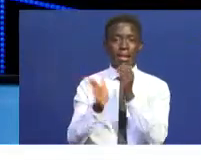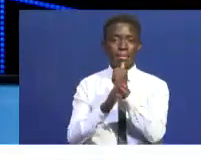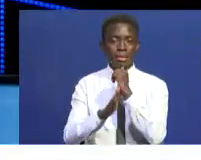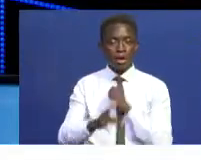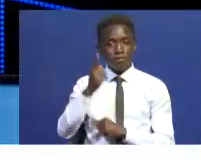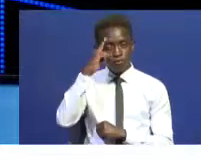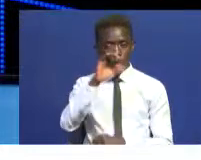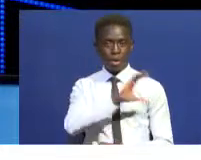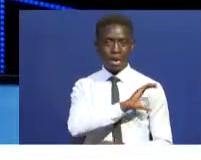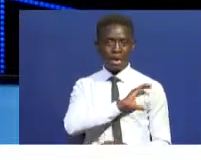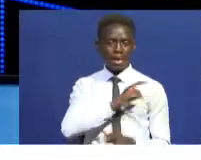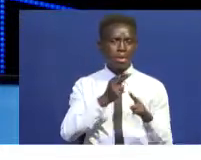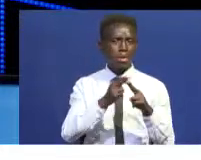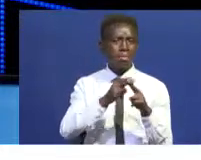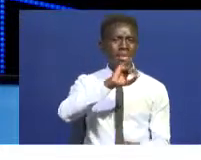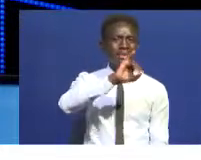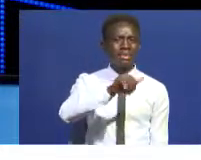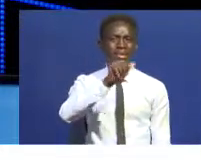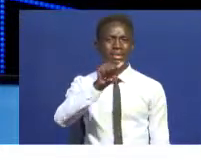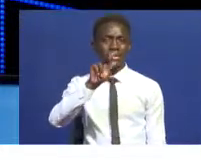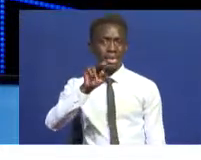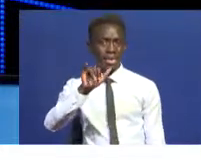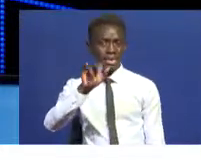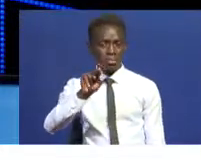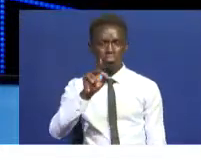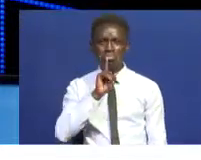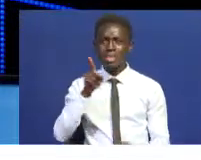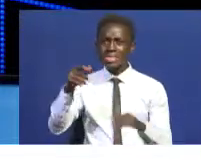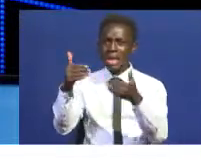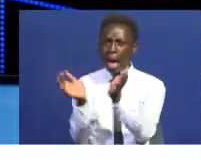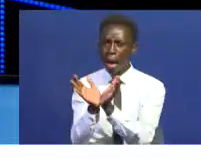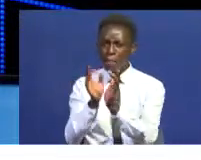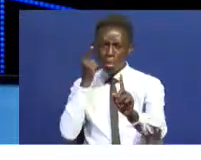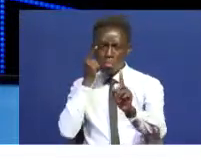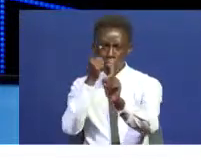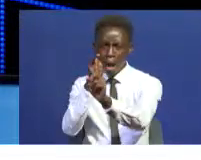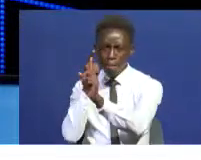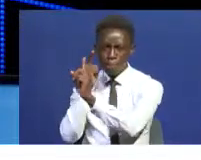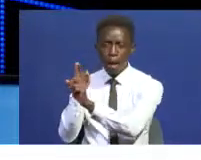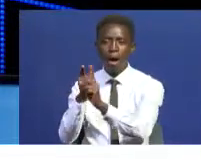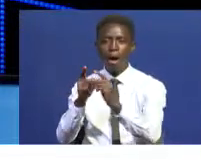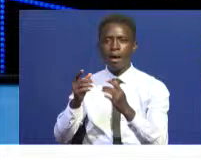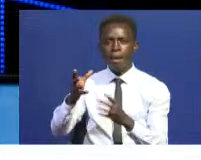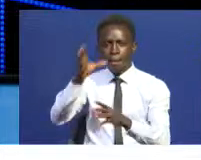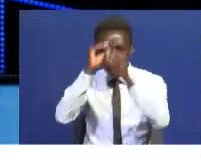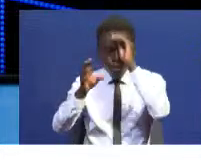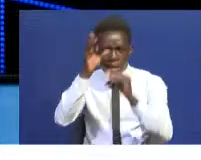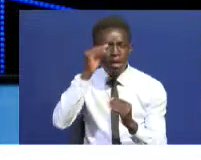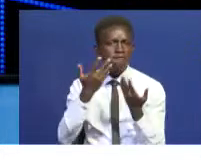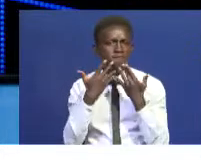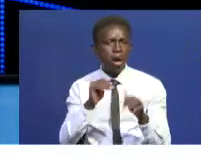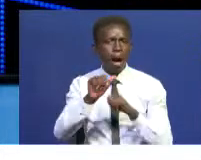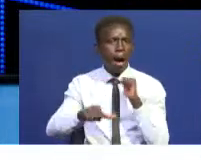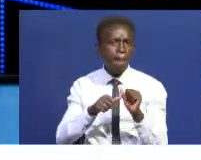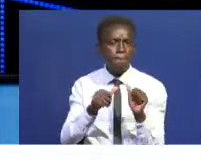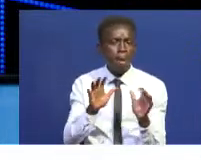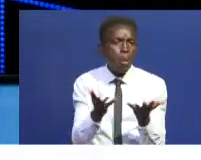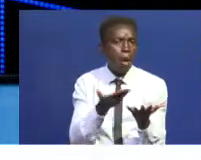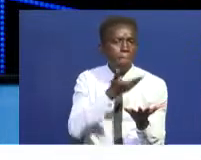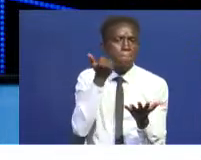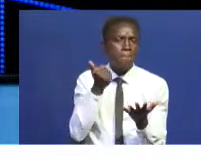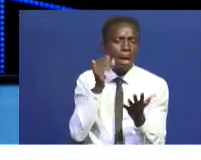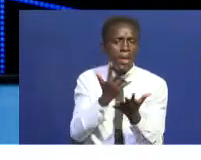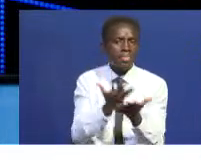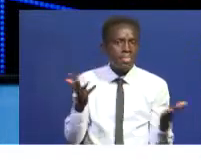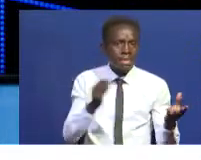Janine Coker, amesema kampuni hizo zinazolengwa tayari zimepata mafunzo kuhusu viwango vya ubora wa bidhaa zitakazouzwa nchini